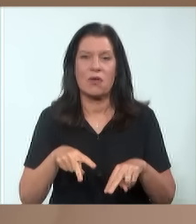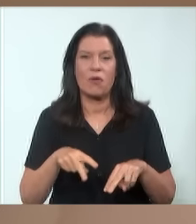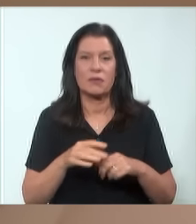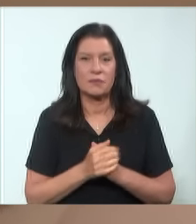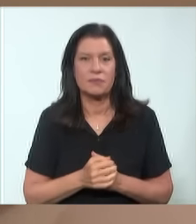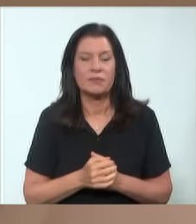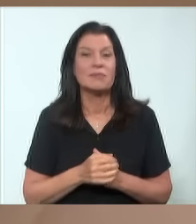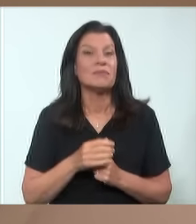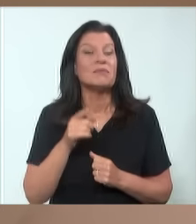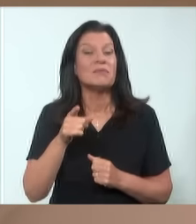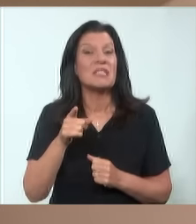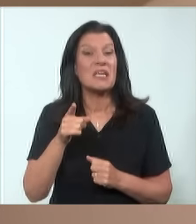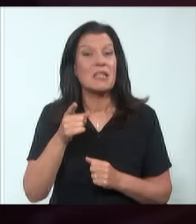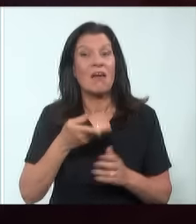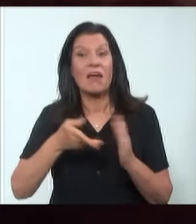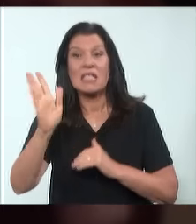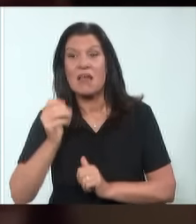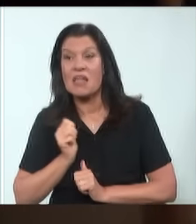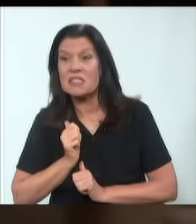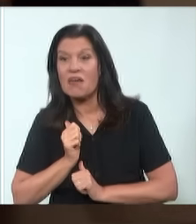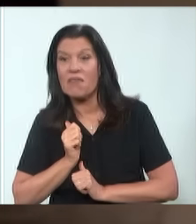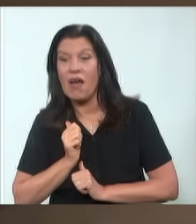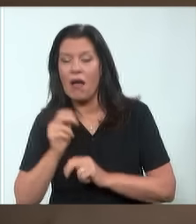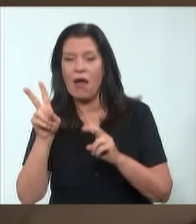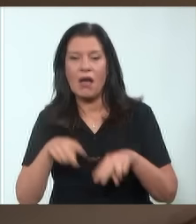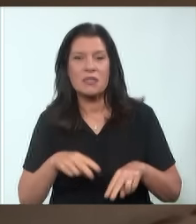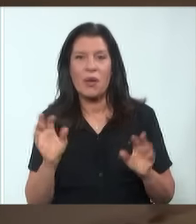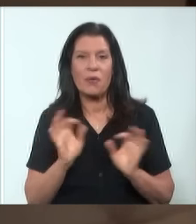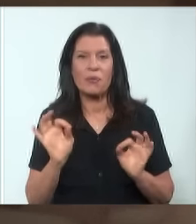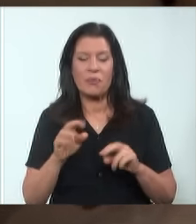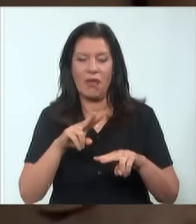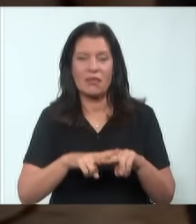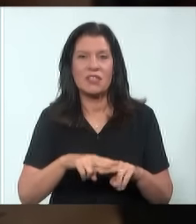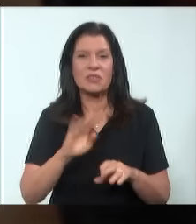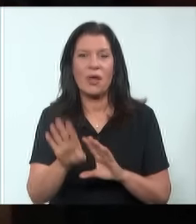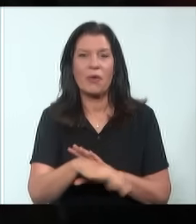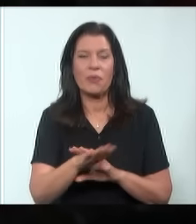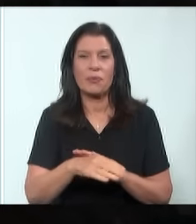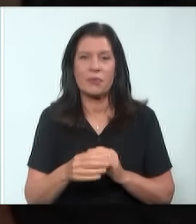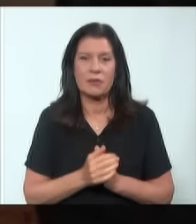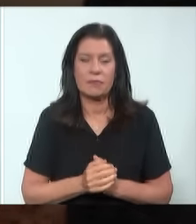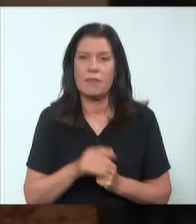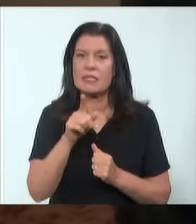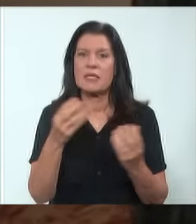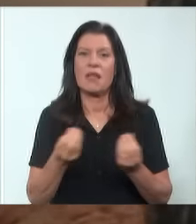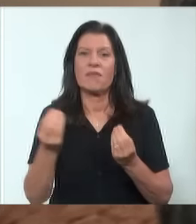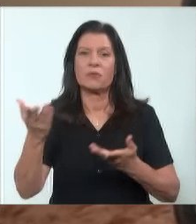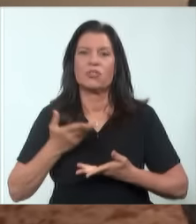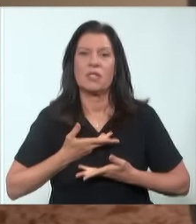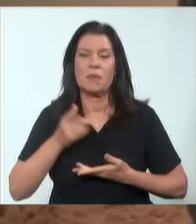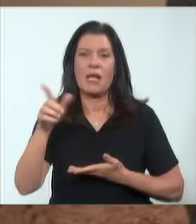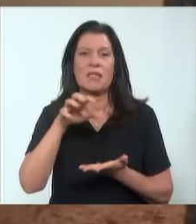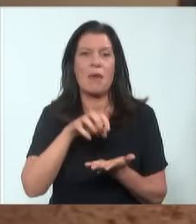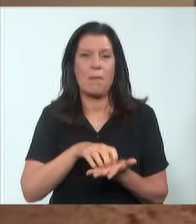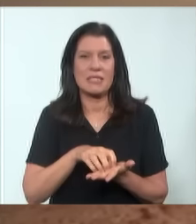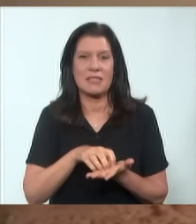לצבא ומאז הוא מיותם. זה דברים שהביאו לי מהבסיס, כל מה שתורה מנו אילן. אני פשוט עוד לא פרקתי